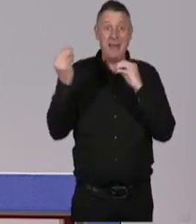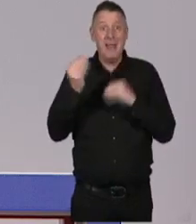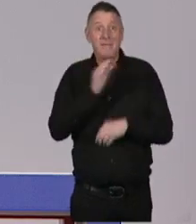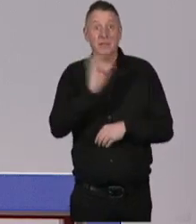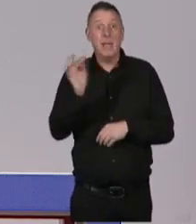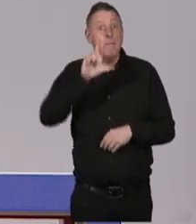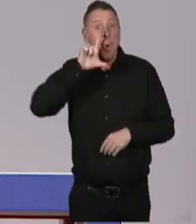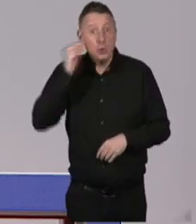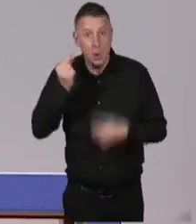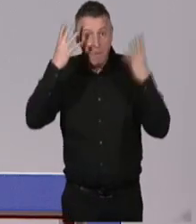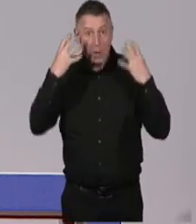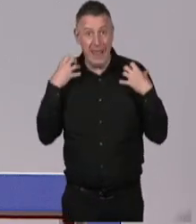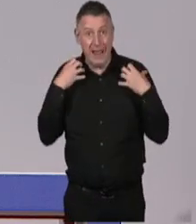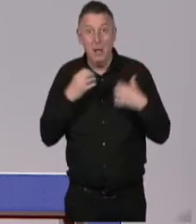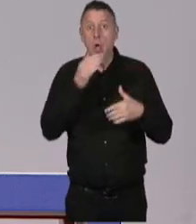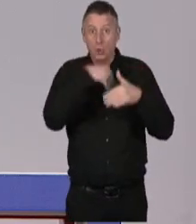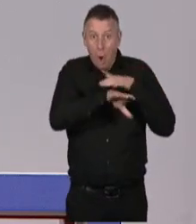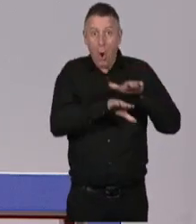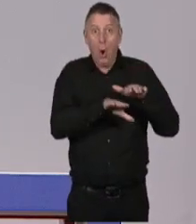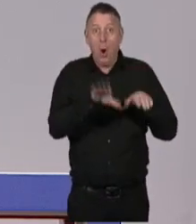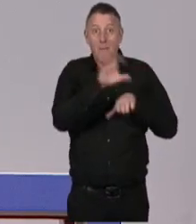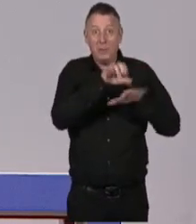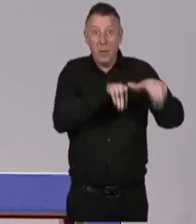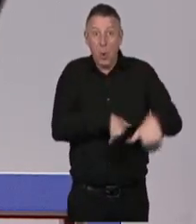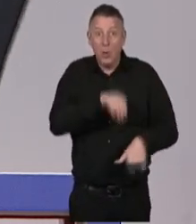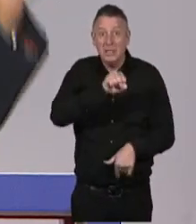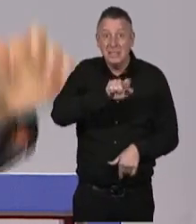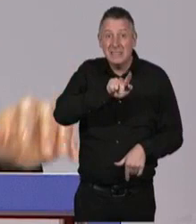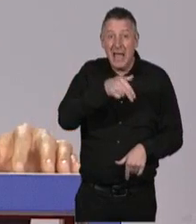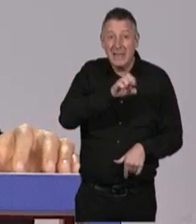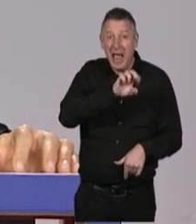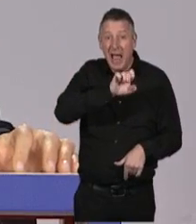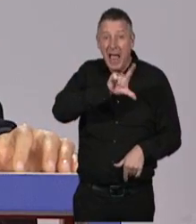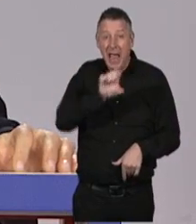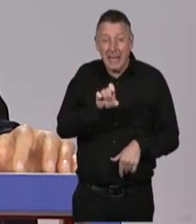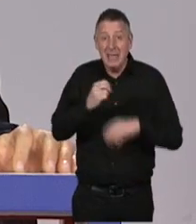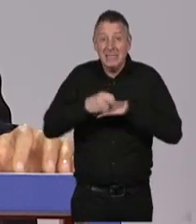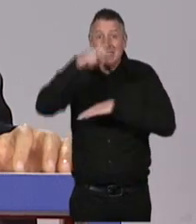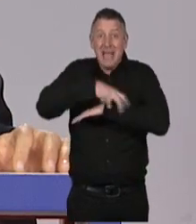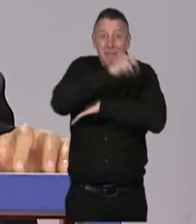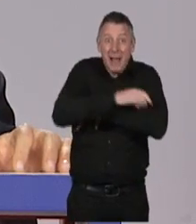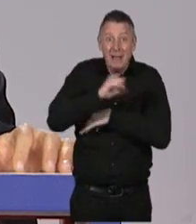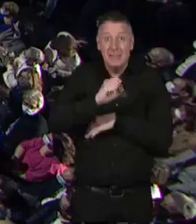au Panthéon, et avec lui, Sganarelle, Scapin et Célimène.